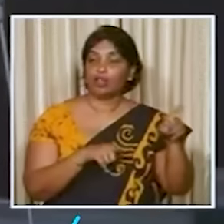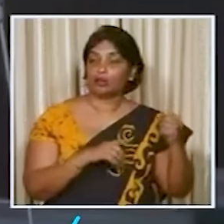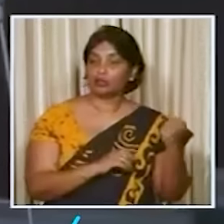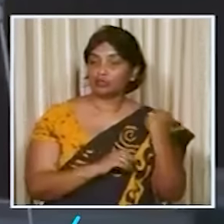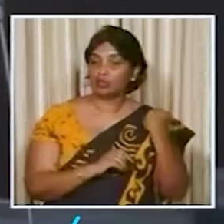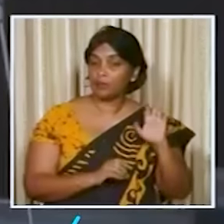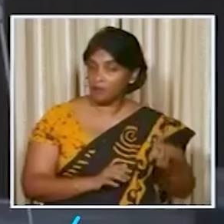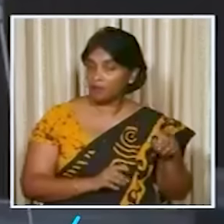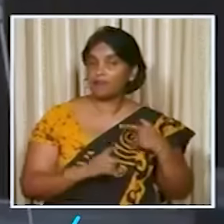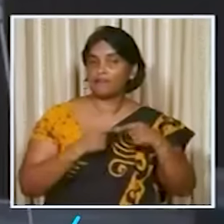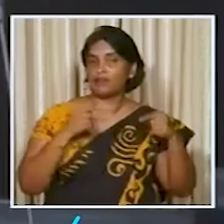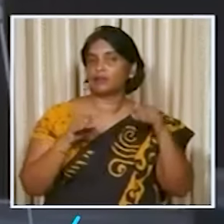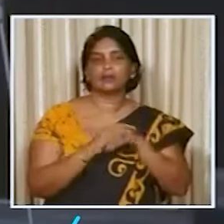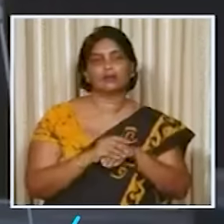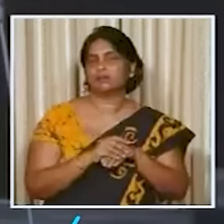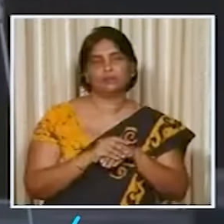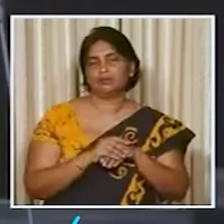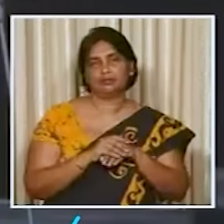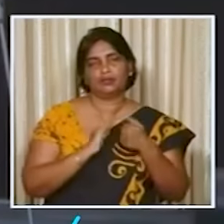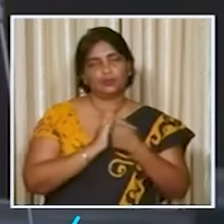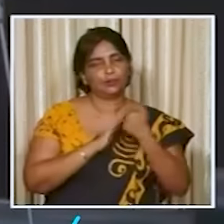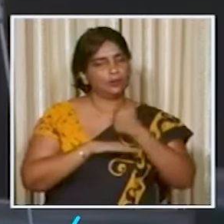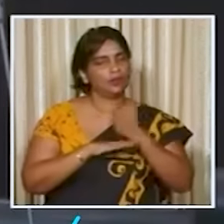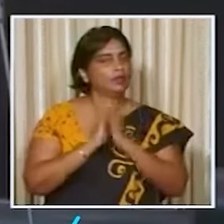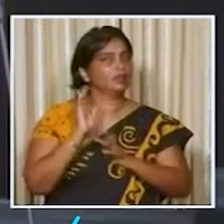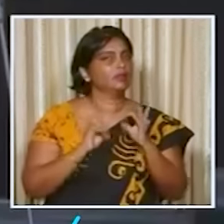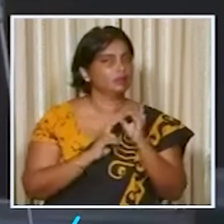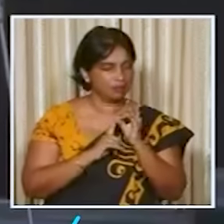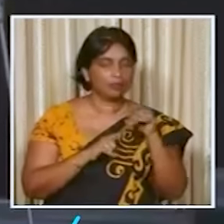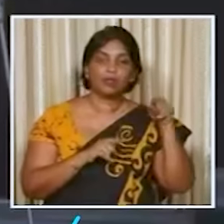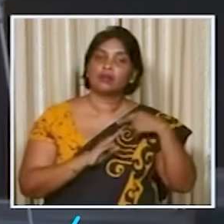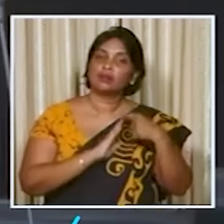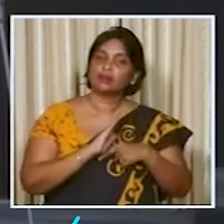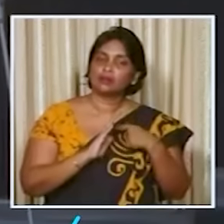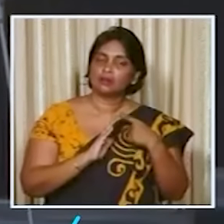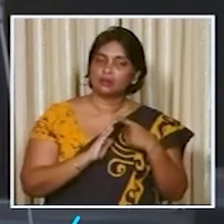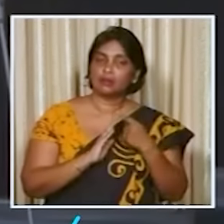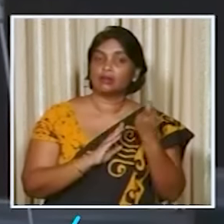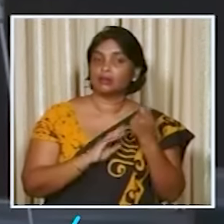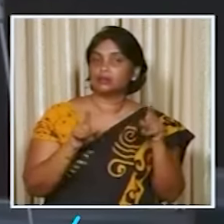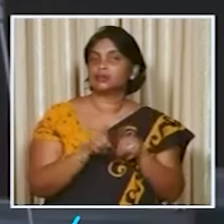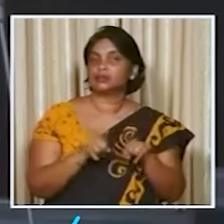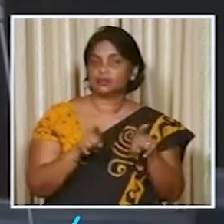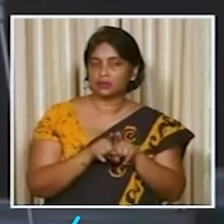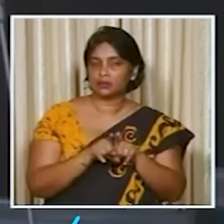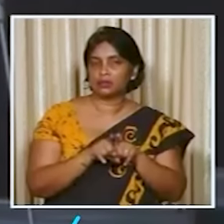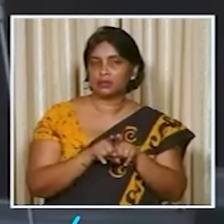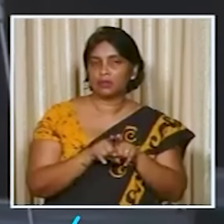කියලා බලන්න විපක්ෂය ඇතුළේ. ඒ හින්දා ගරු මුල් ආසන අරූඪ මන්ත්‍රීතුමනි මේ රට ආර්ථිකමය